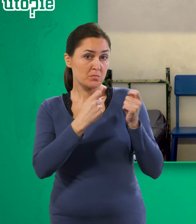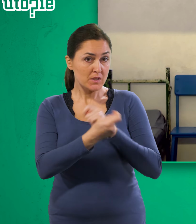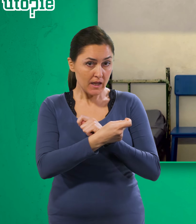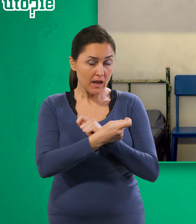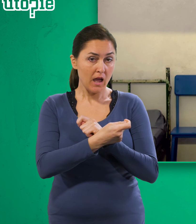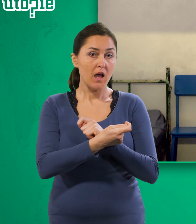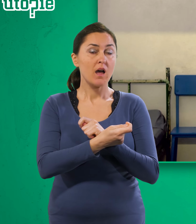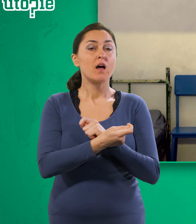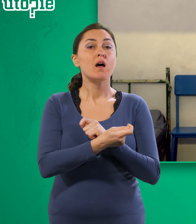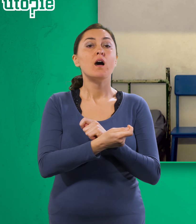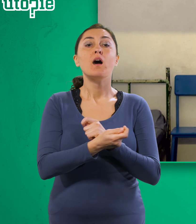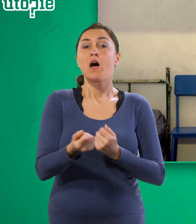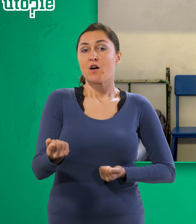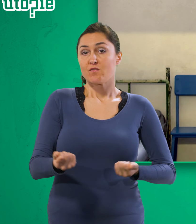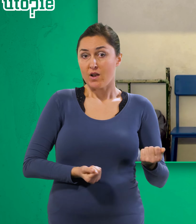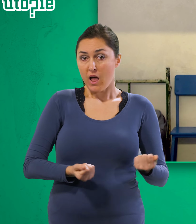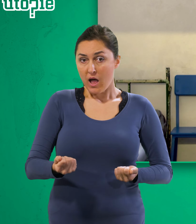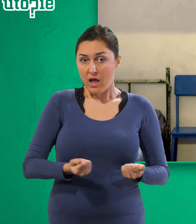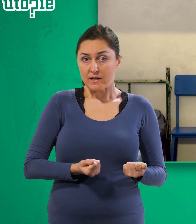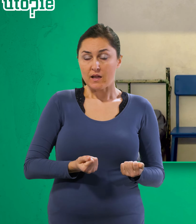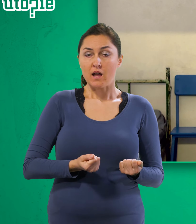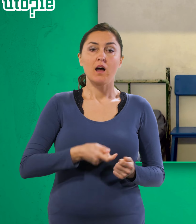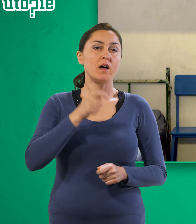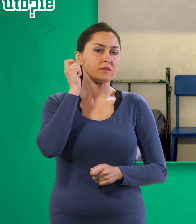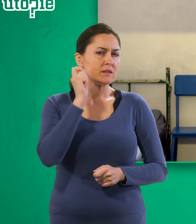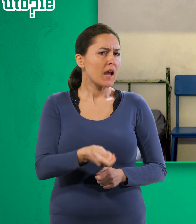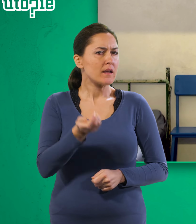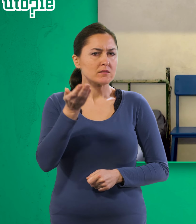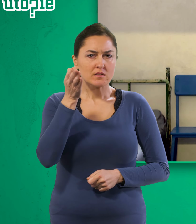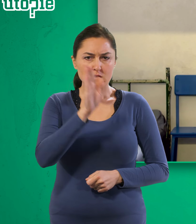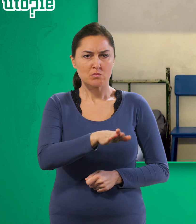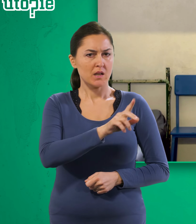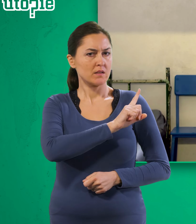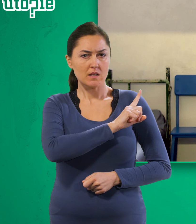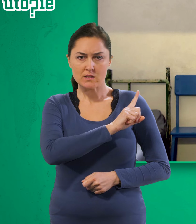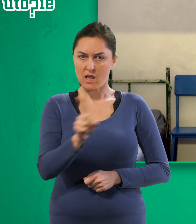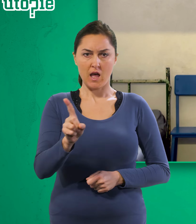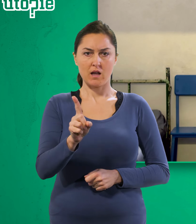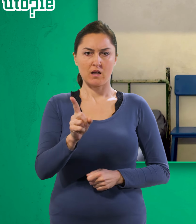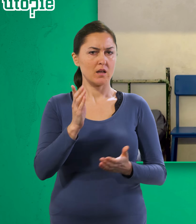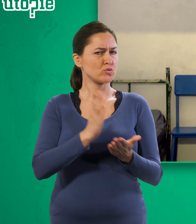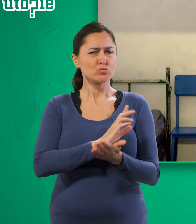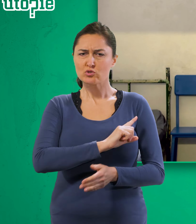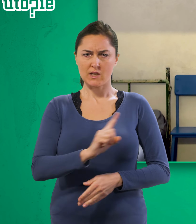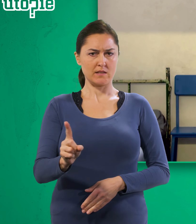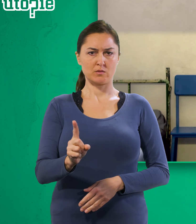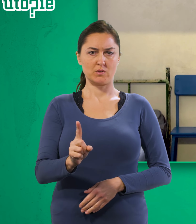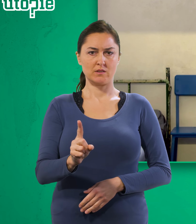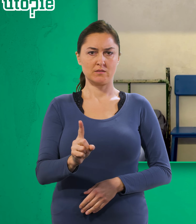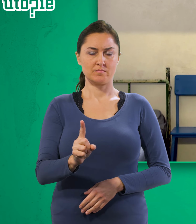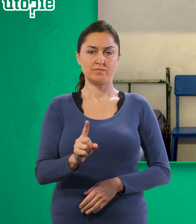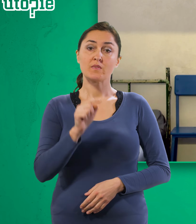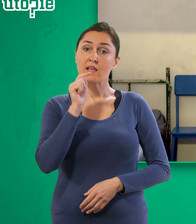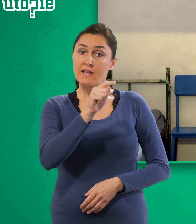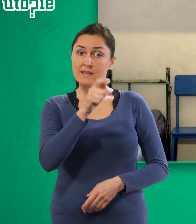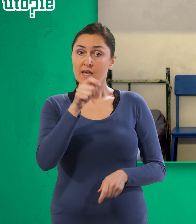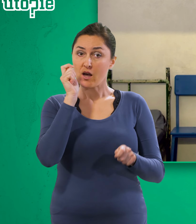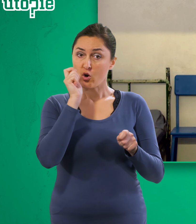dva dny tomu výkonu trestu s tím, že pak přišla novela zákona, která neumožňovala